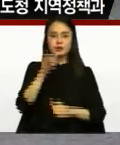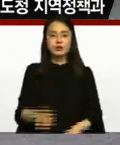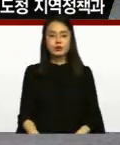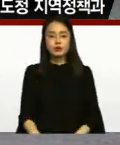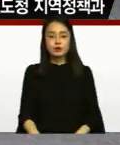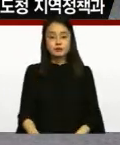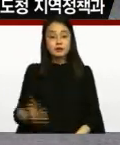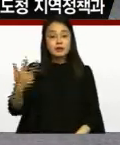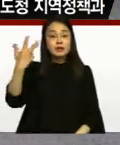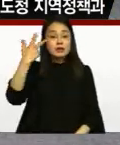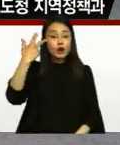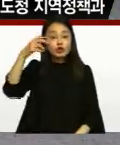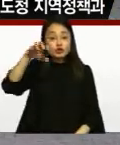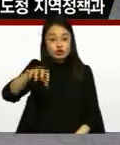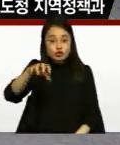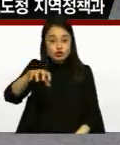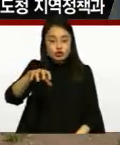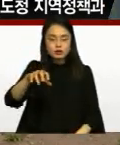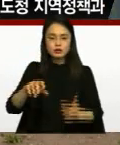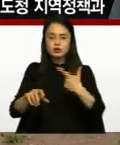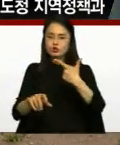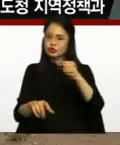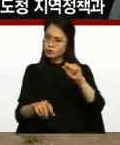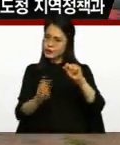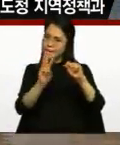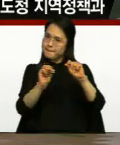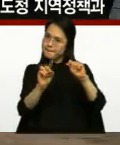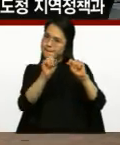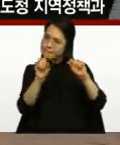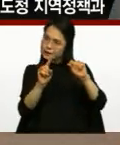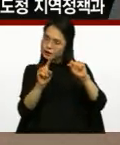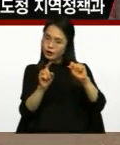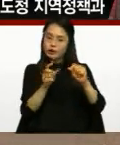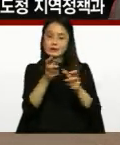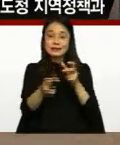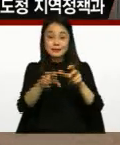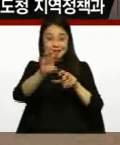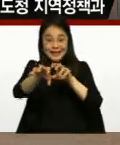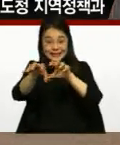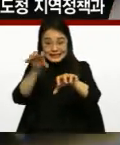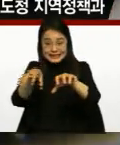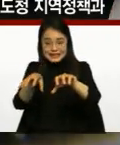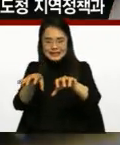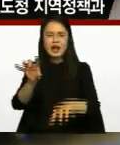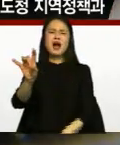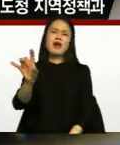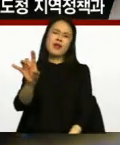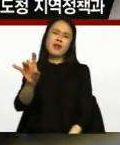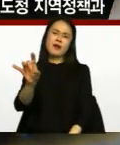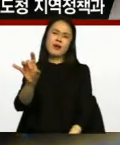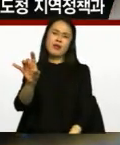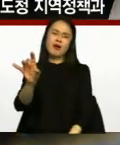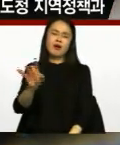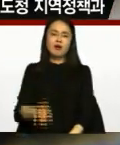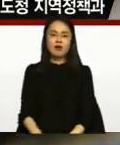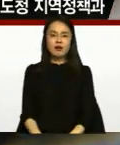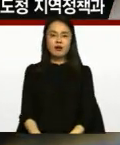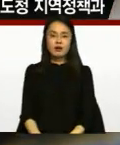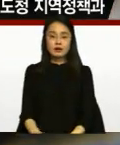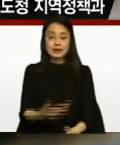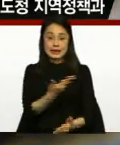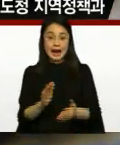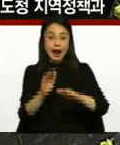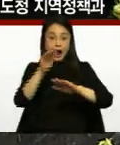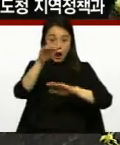같은 경우는 6만 제곱미터 산업단지가 딱한개 가지고 있는데요. 예. 그강 건너